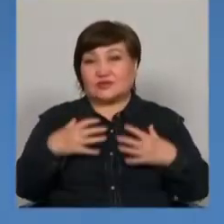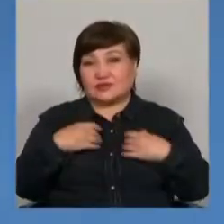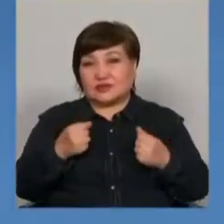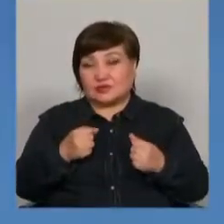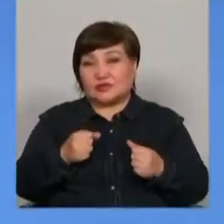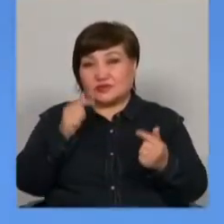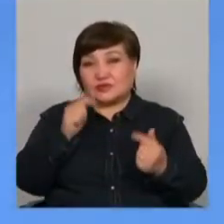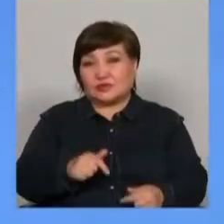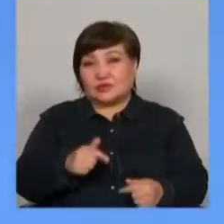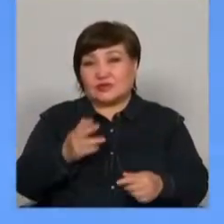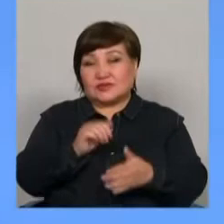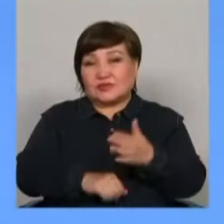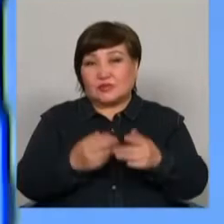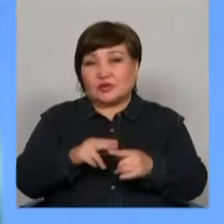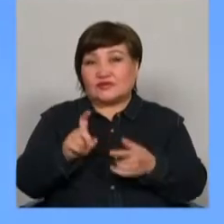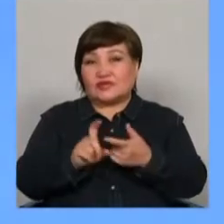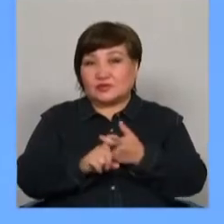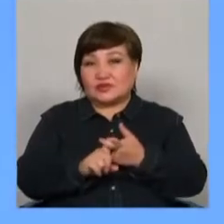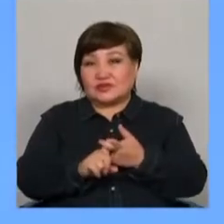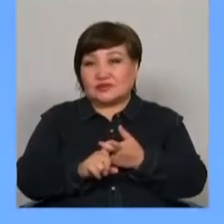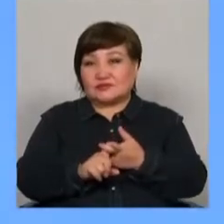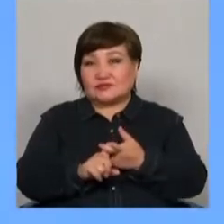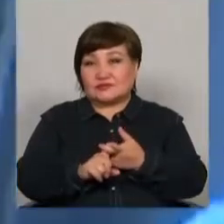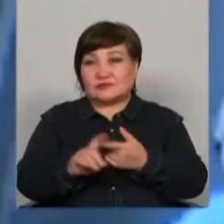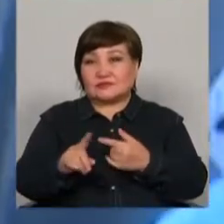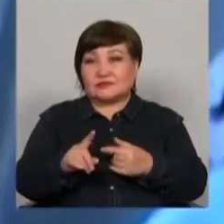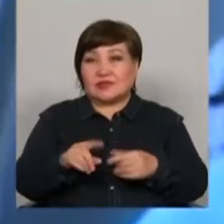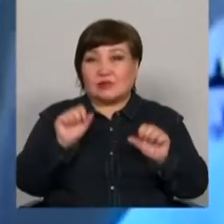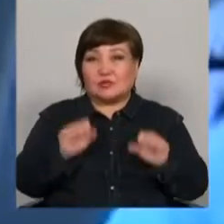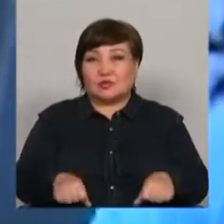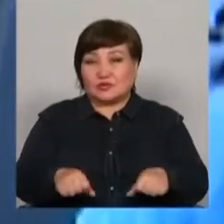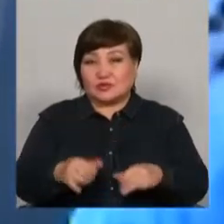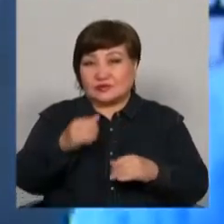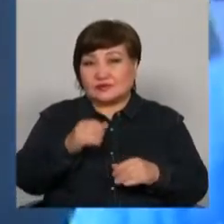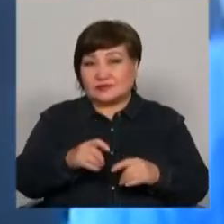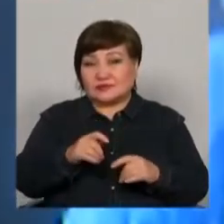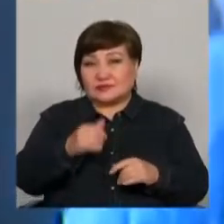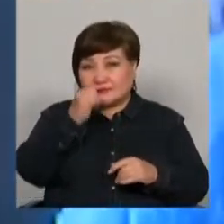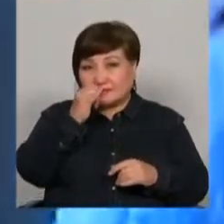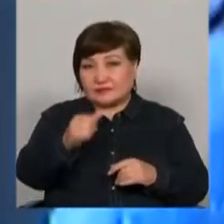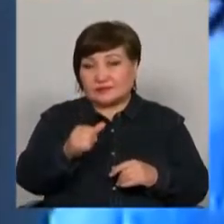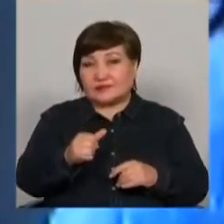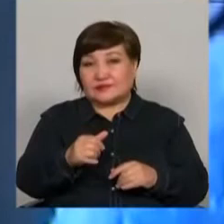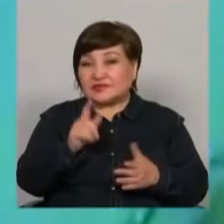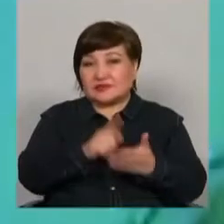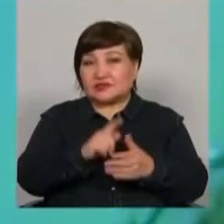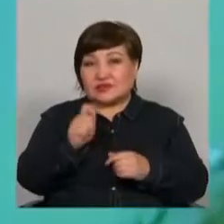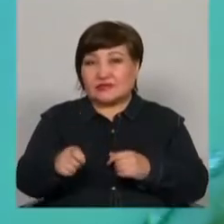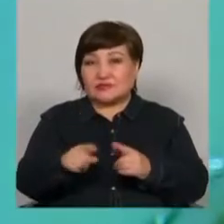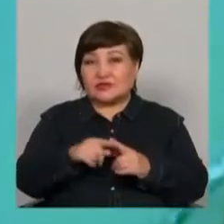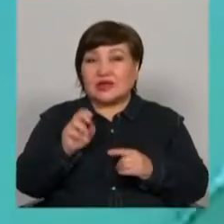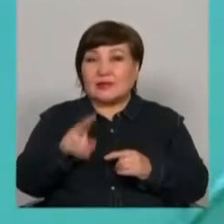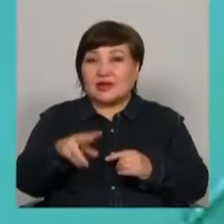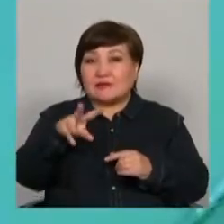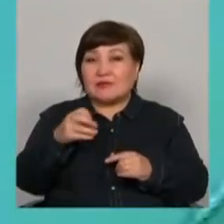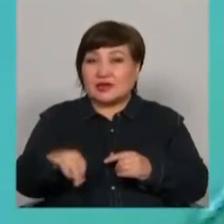біз бұл вирусқа не бермеуіміз керек, мүмкіндік бермеуіміз керек. Неге осы апрельде, майда, Қытайда немесе басқа да